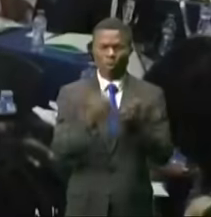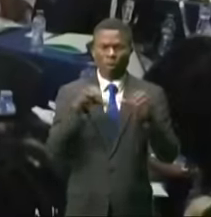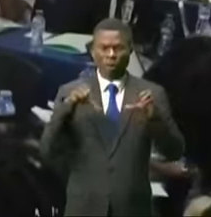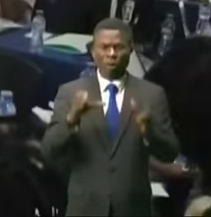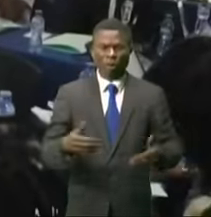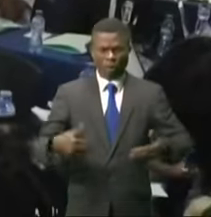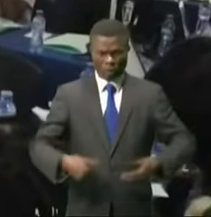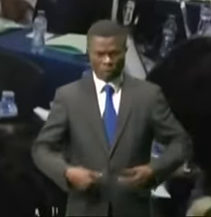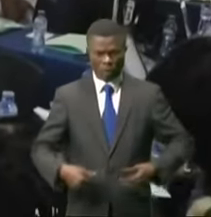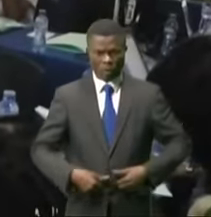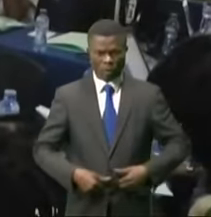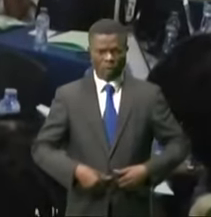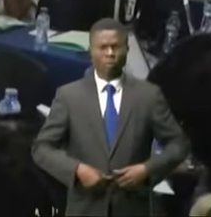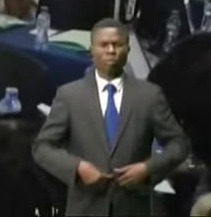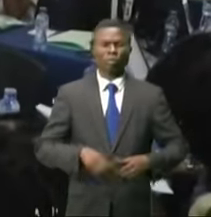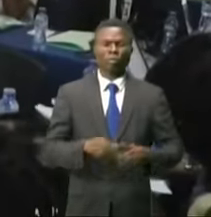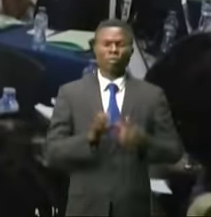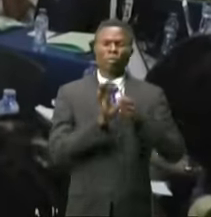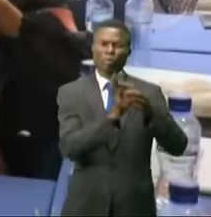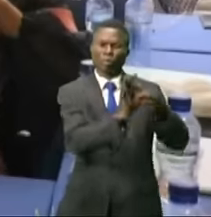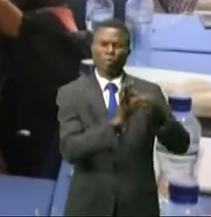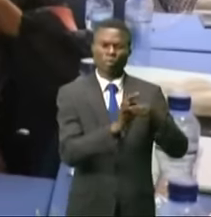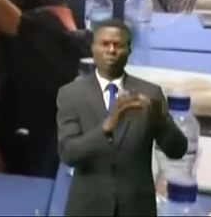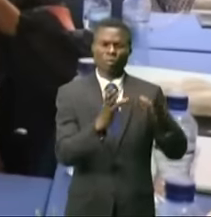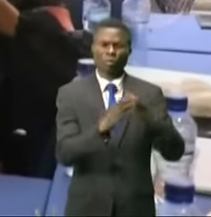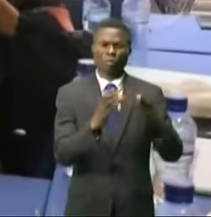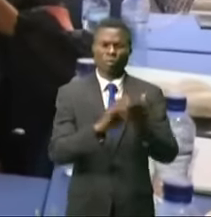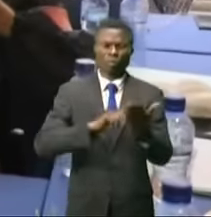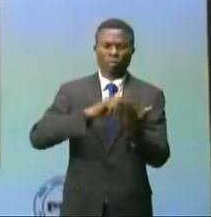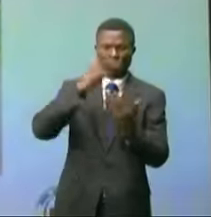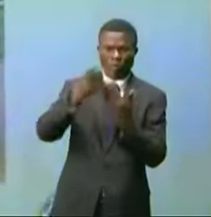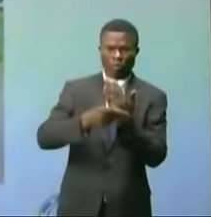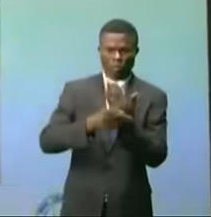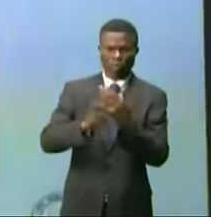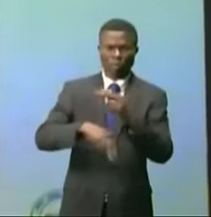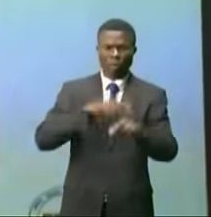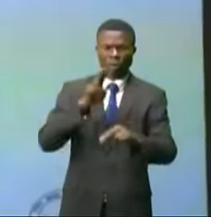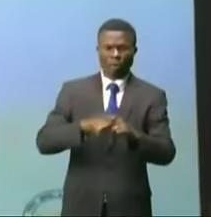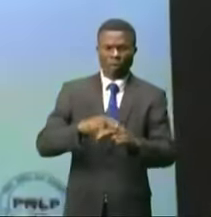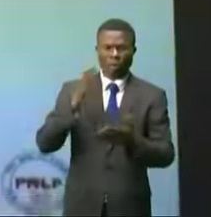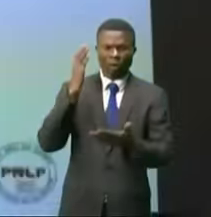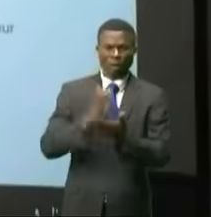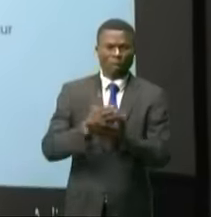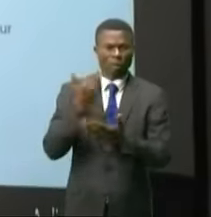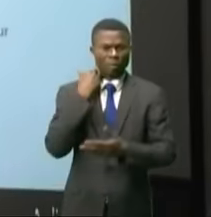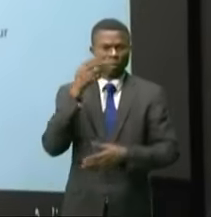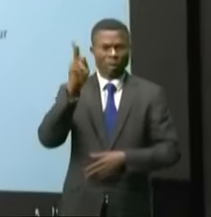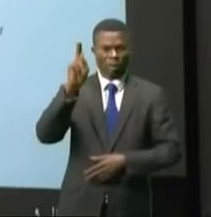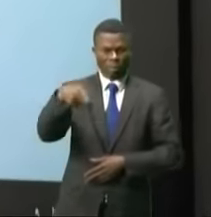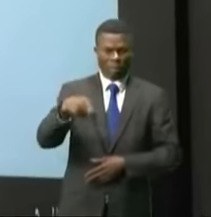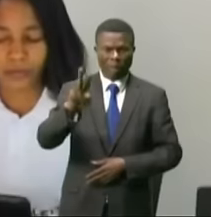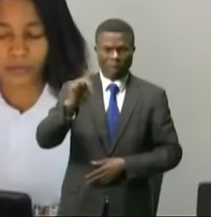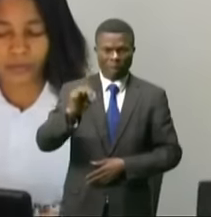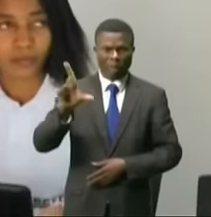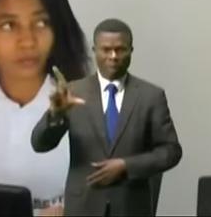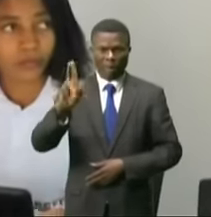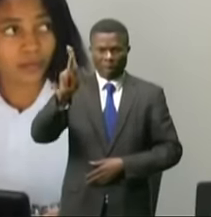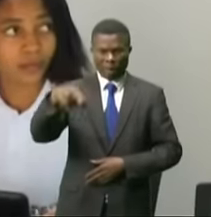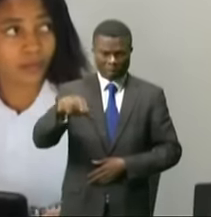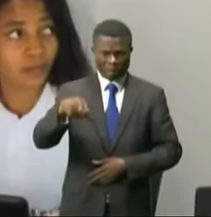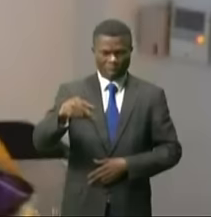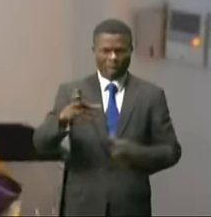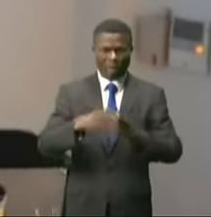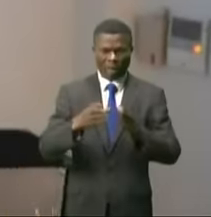des jeunes RACOJ en collaboration avec le Programme national de lutte contre le paludisme PNLP avec l'appui des partenaires